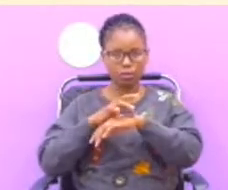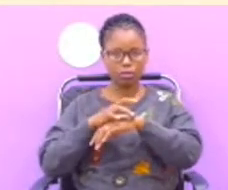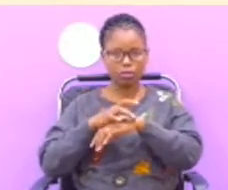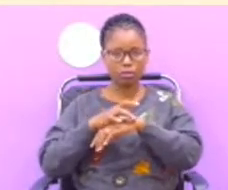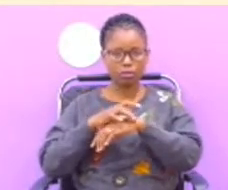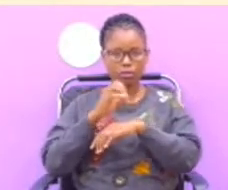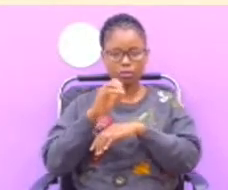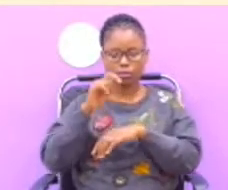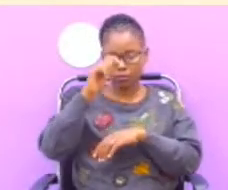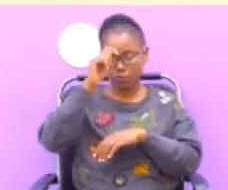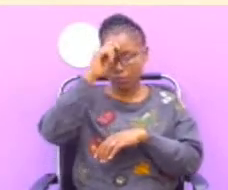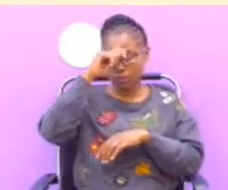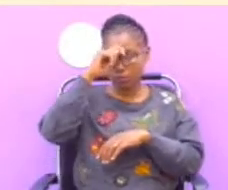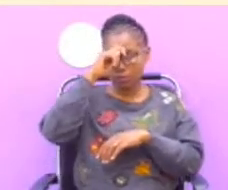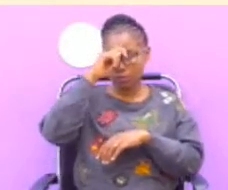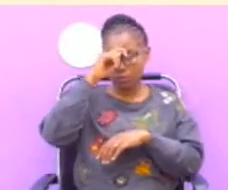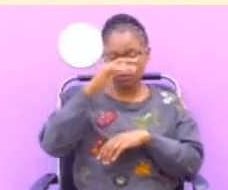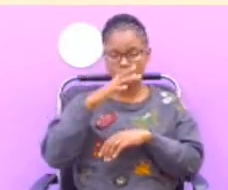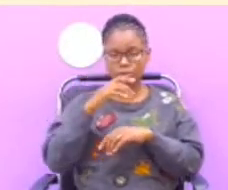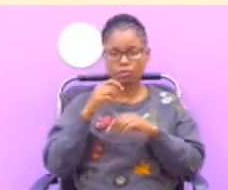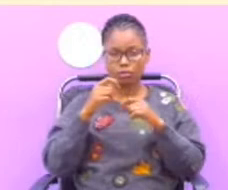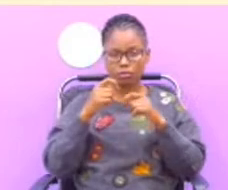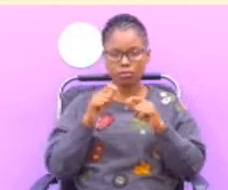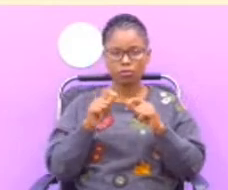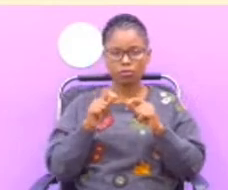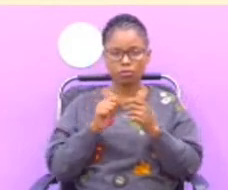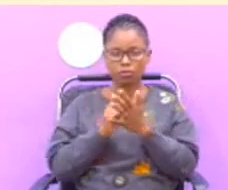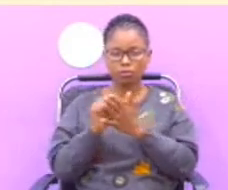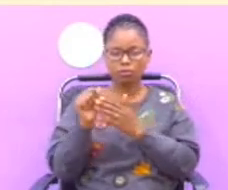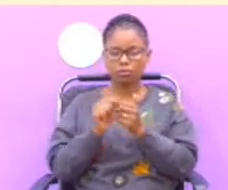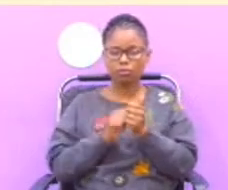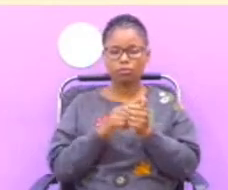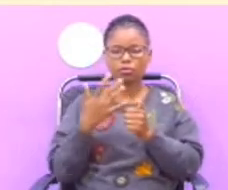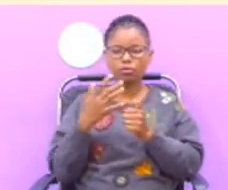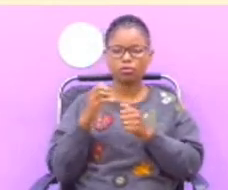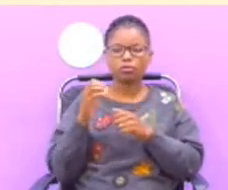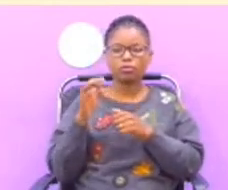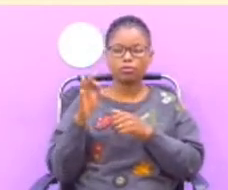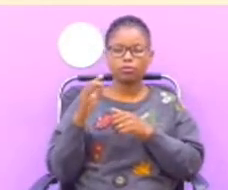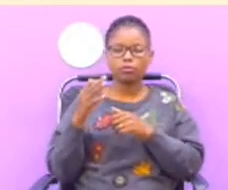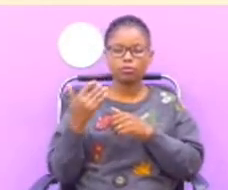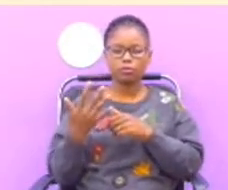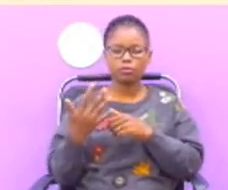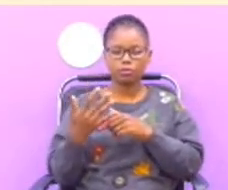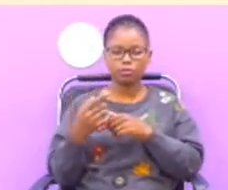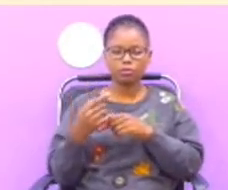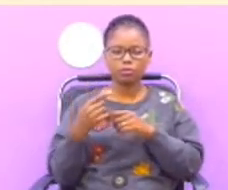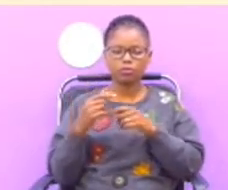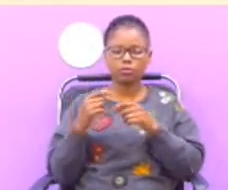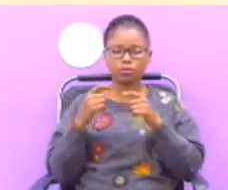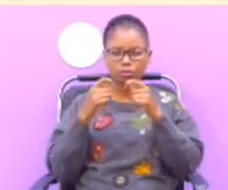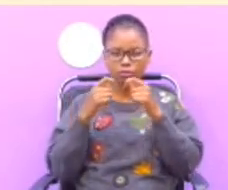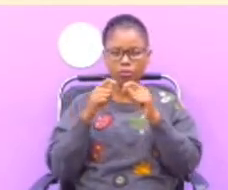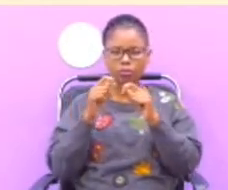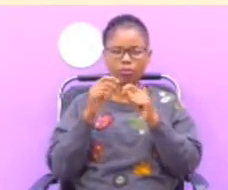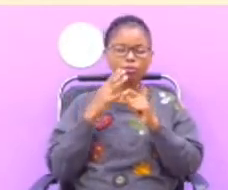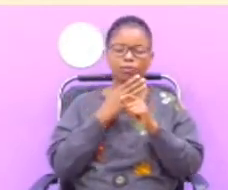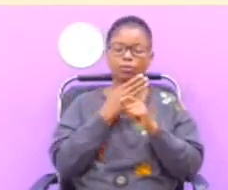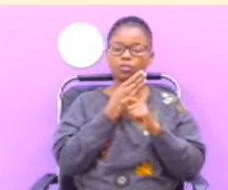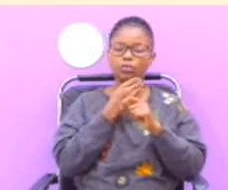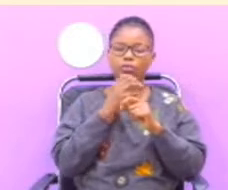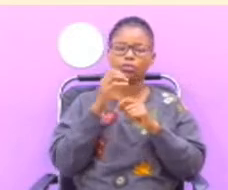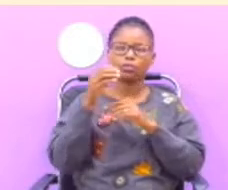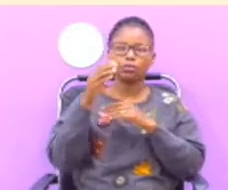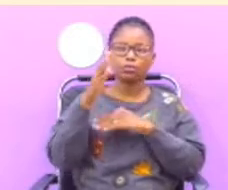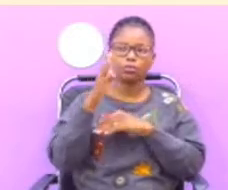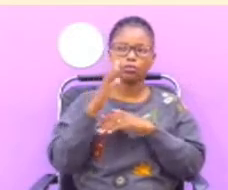Maugi na kugeria udhuduri wa maudu. Mbakura wa mare maa kuulira liri wa Jehova. Todu mwodu